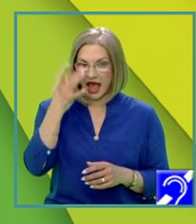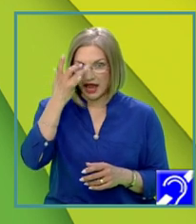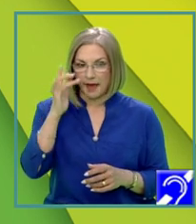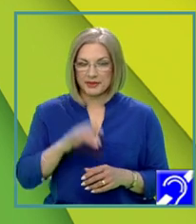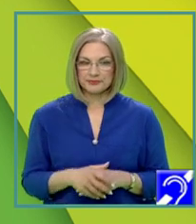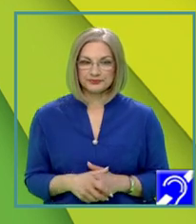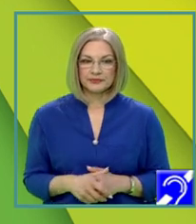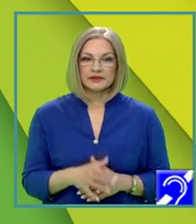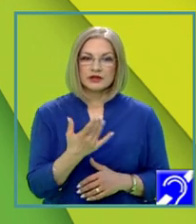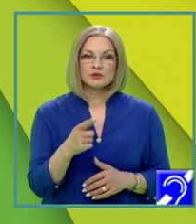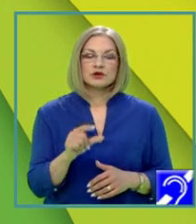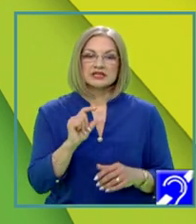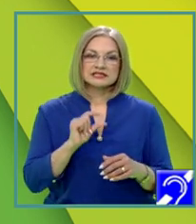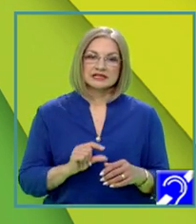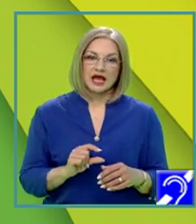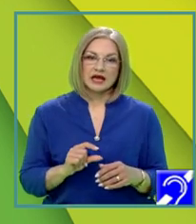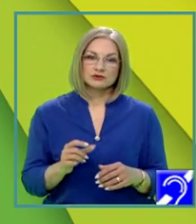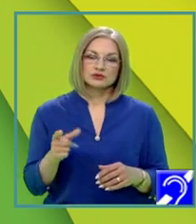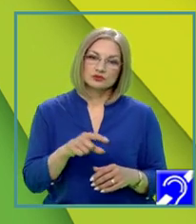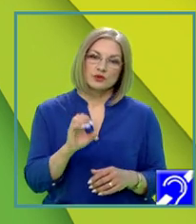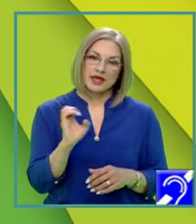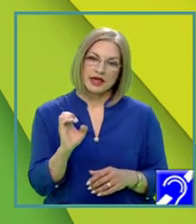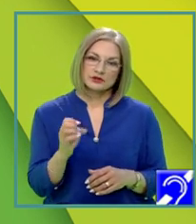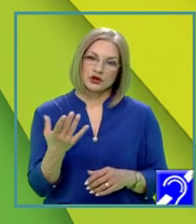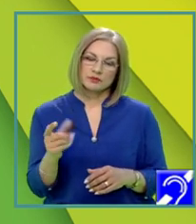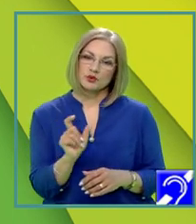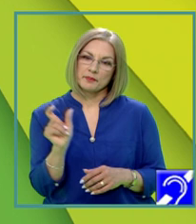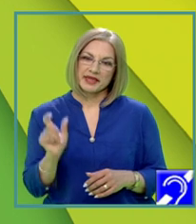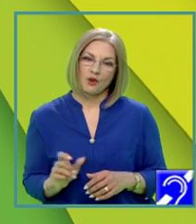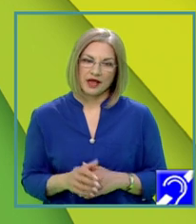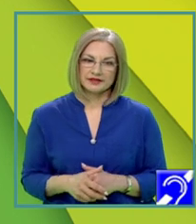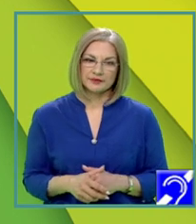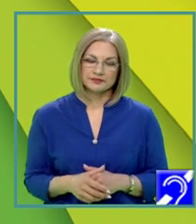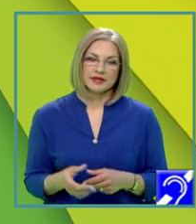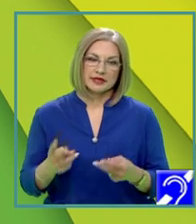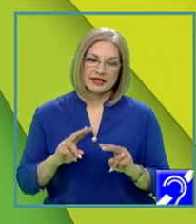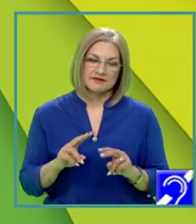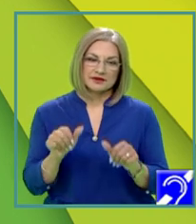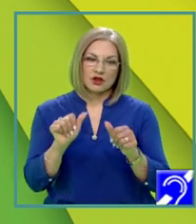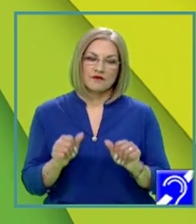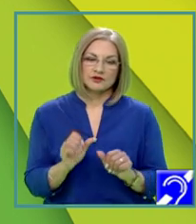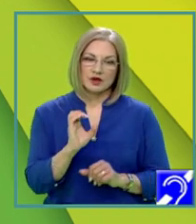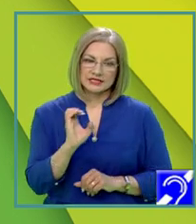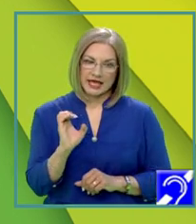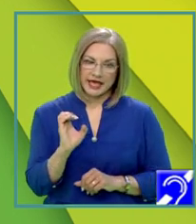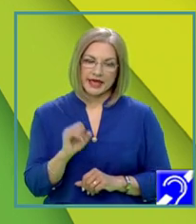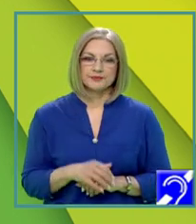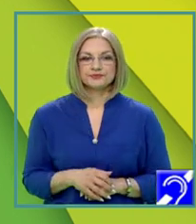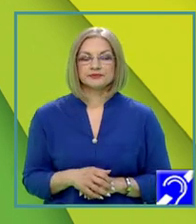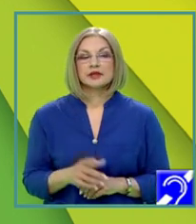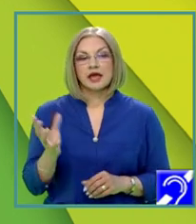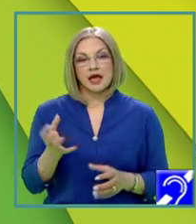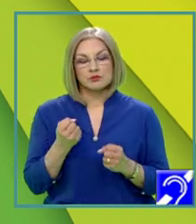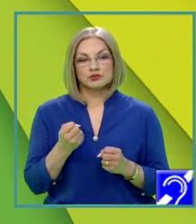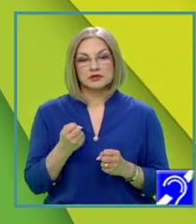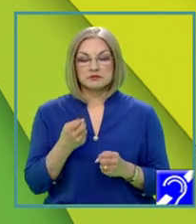este dat de numărul de straturi ocupate cu electroni Vom reveni la configurația electronică notată anterior și putem